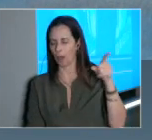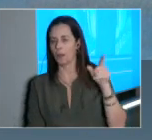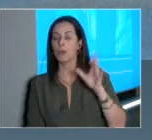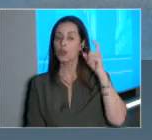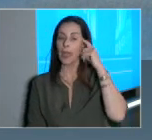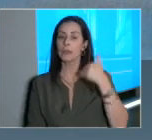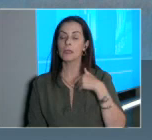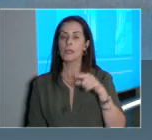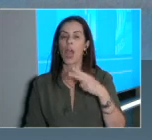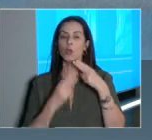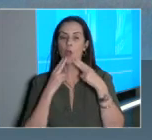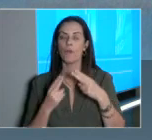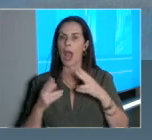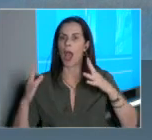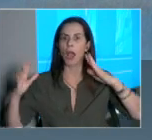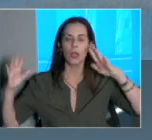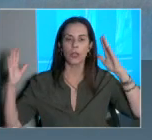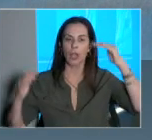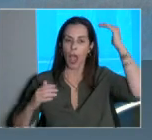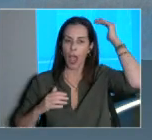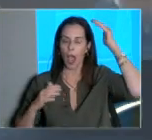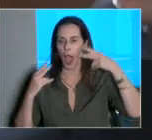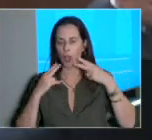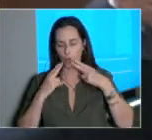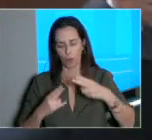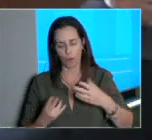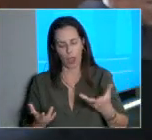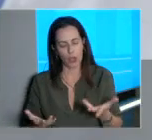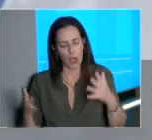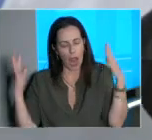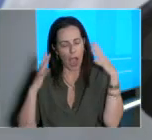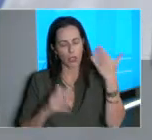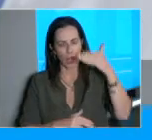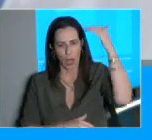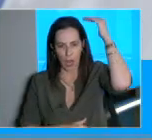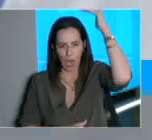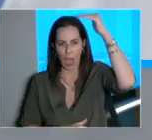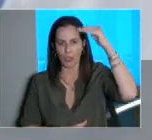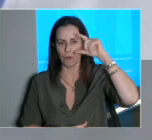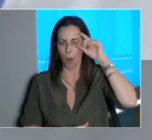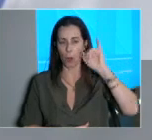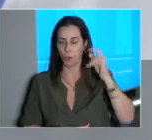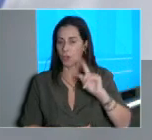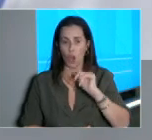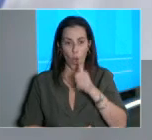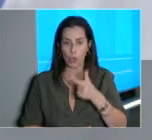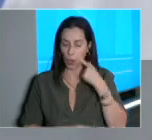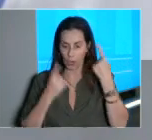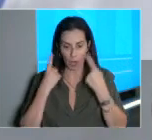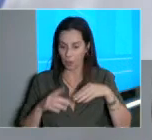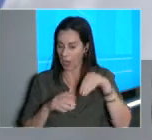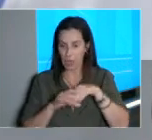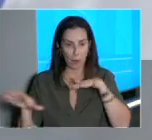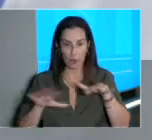מה שמטריד אותי זו התגובה ההיסטרית של גנץ ויעלון, שרק מוכיחה שכל מי שלא רוצה לראות את החרדים